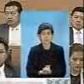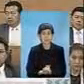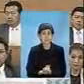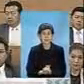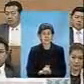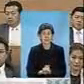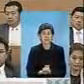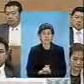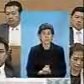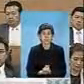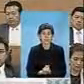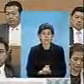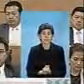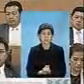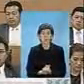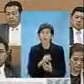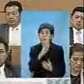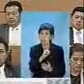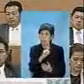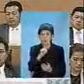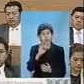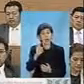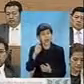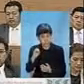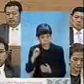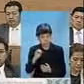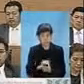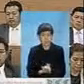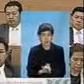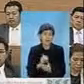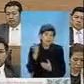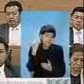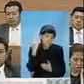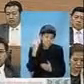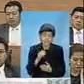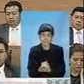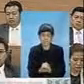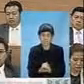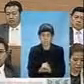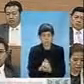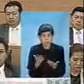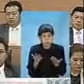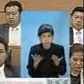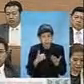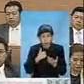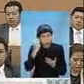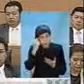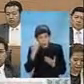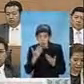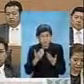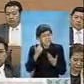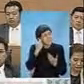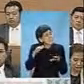านครับมาตรา190เดิมเนี่ยไม่ได้มีใครนึกว่าจะเป็นประเด็น